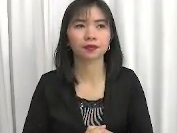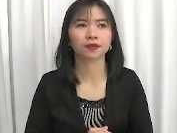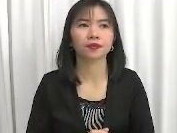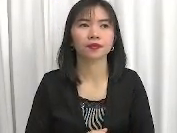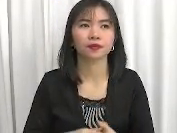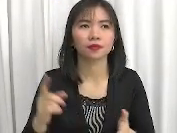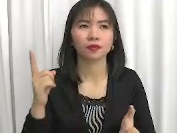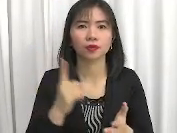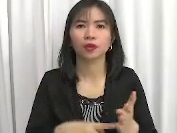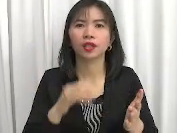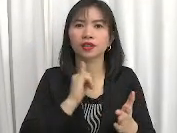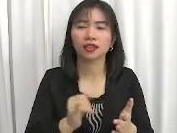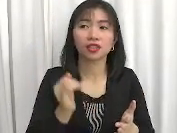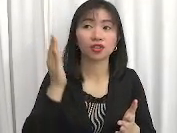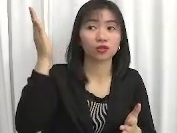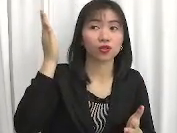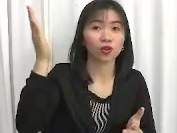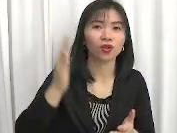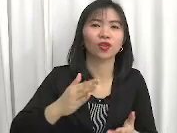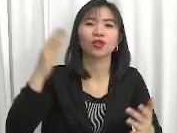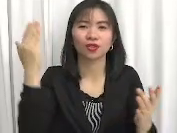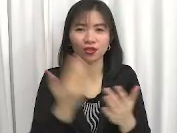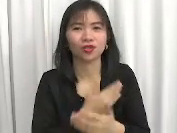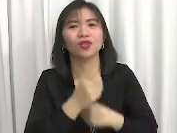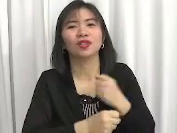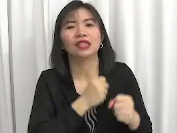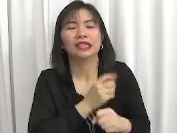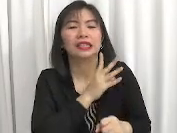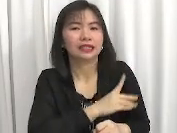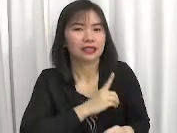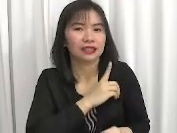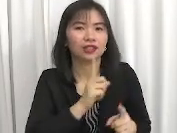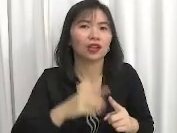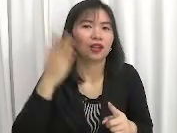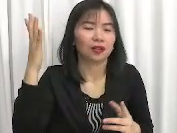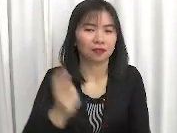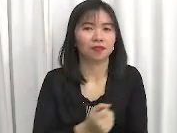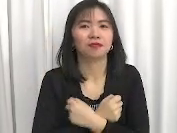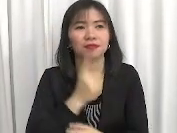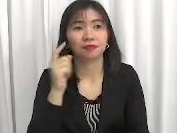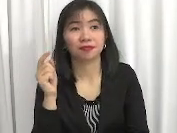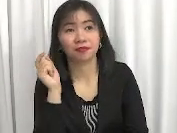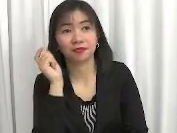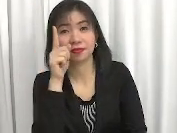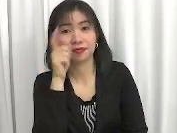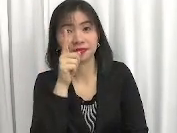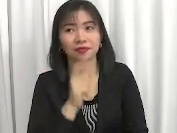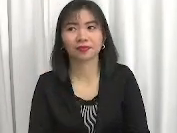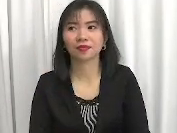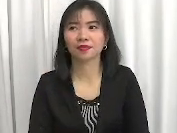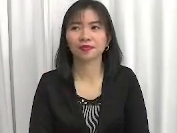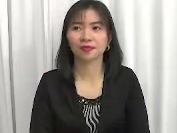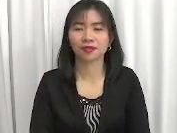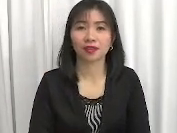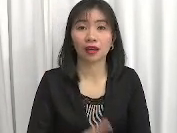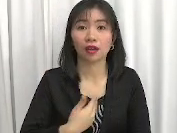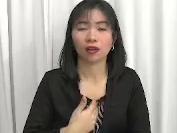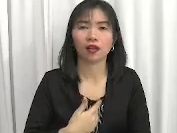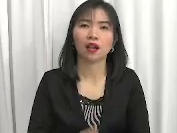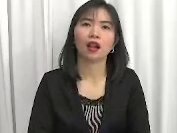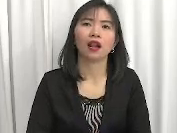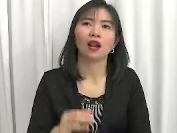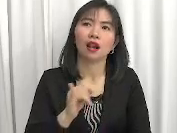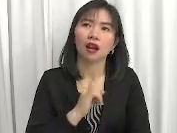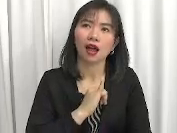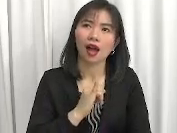Ano ang bagong taon mo sa iyong minamahal, Sister Cynthia, ngayong taong ito? Sa akin, paninindigan ko itong Proverbs chapter